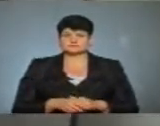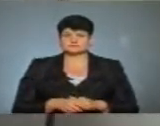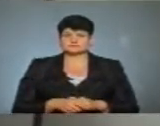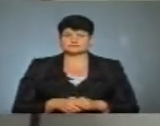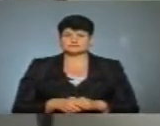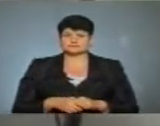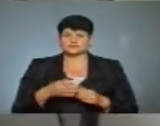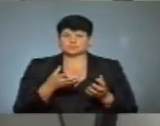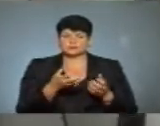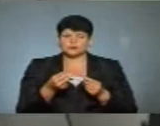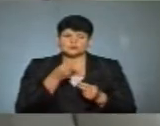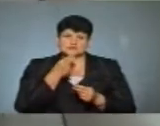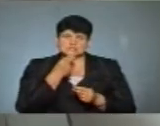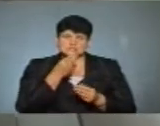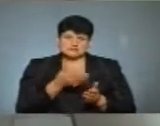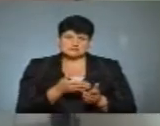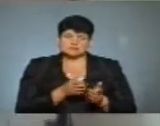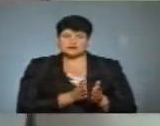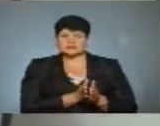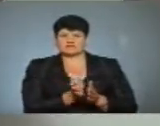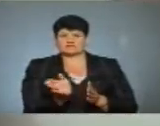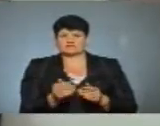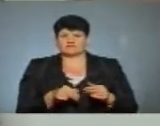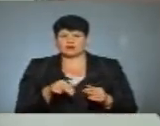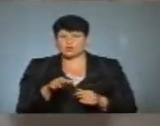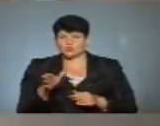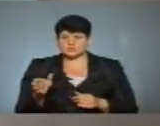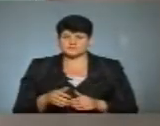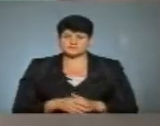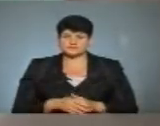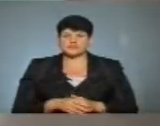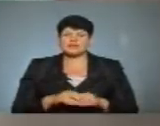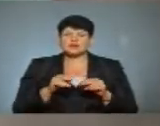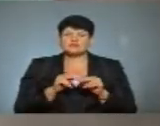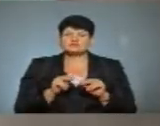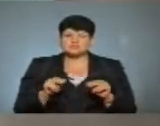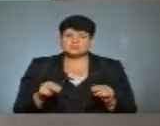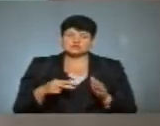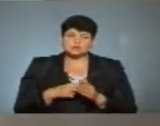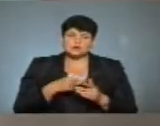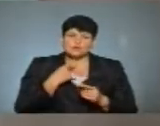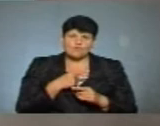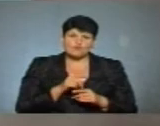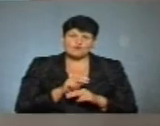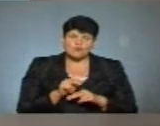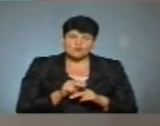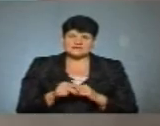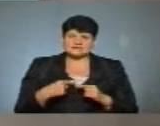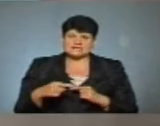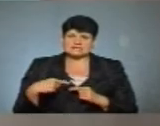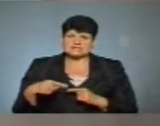тут будуть їсти, і сюди вони виходять. Вчителі стоять, говорять на дистанцію, якщо щось, то ми їм